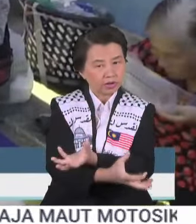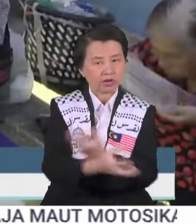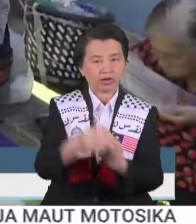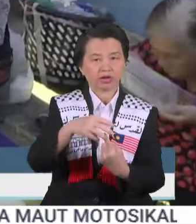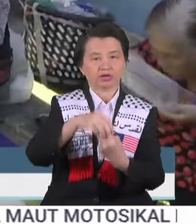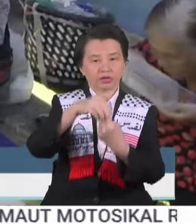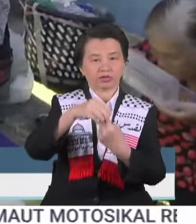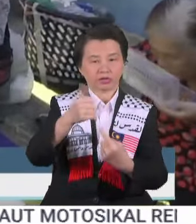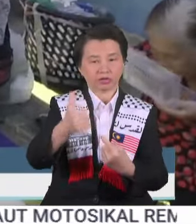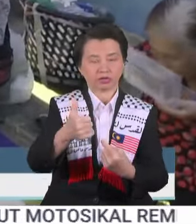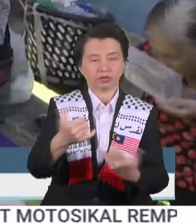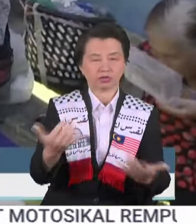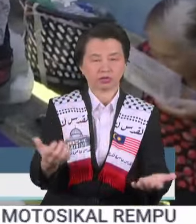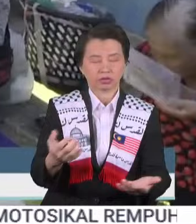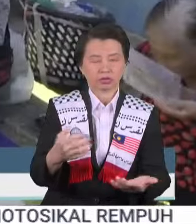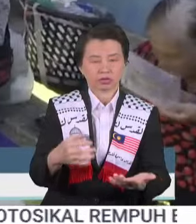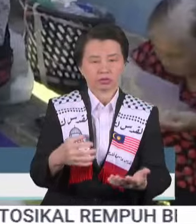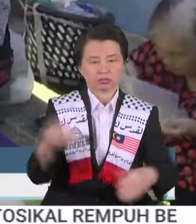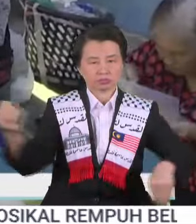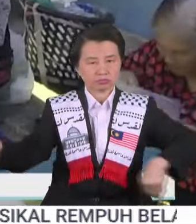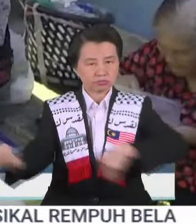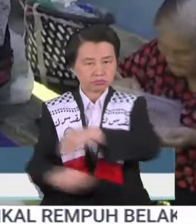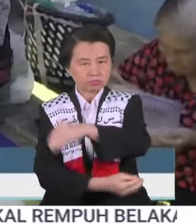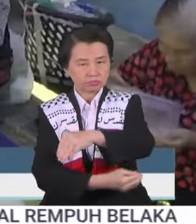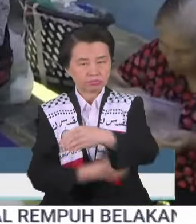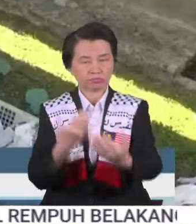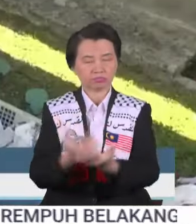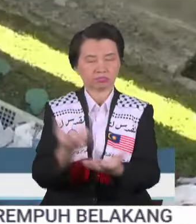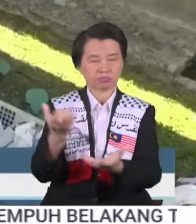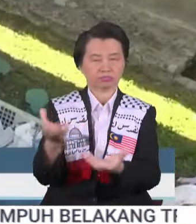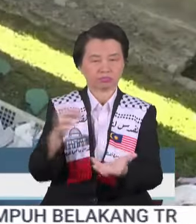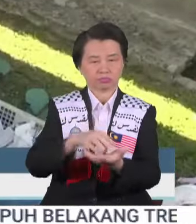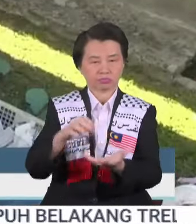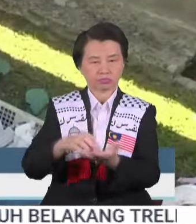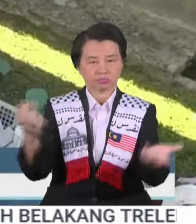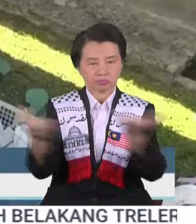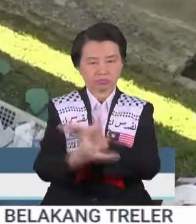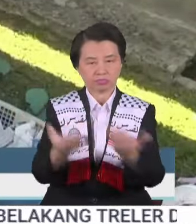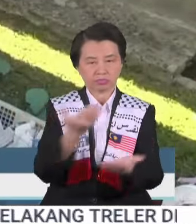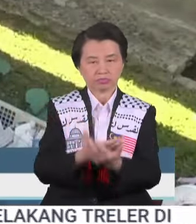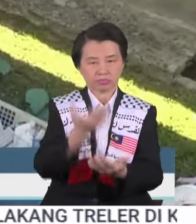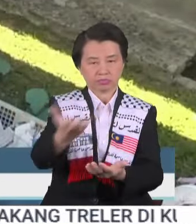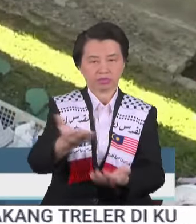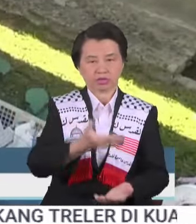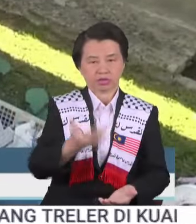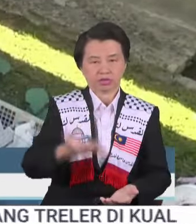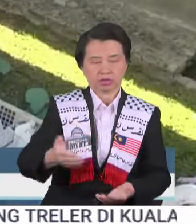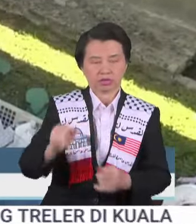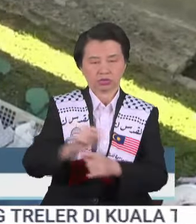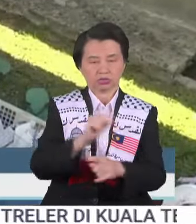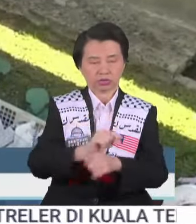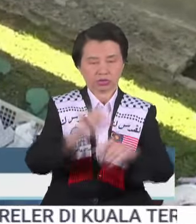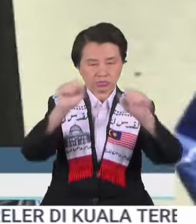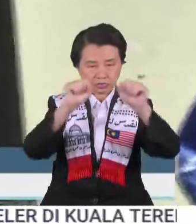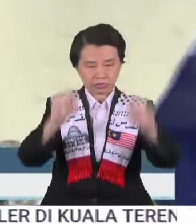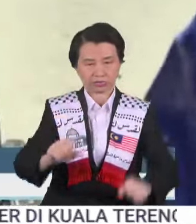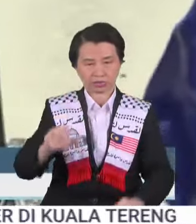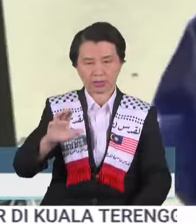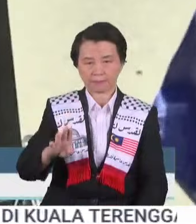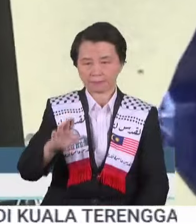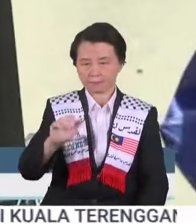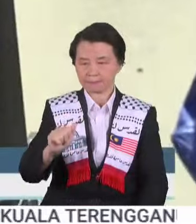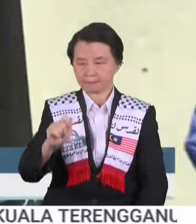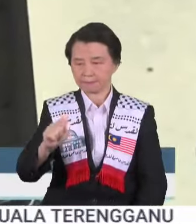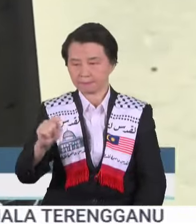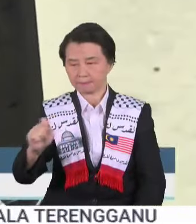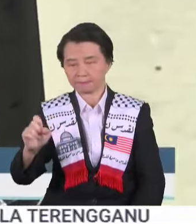sudah tradisi di mana transaksi untuk membeli barang ni menggunakan sistem barter. Jadi di kampung ni mereka